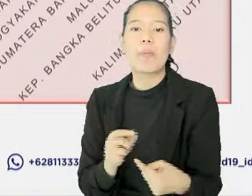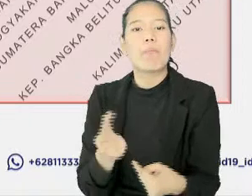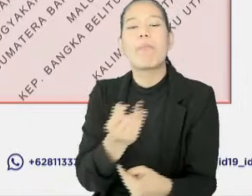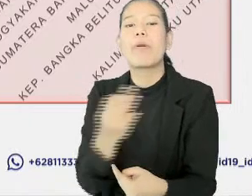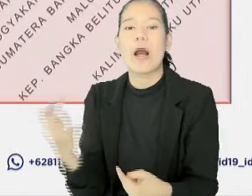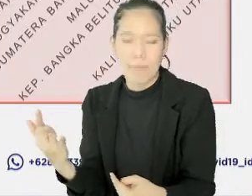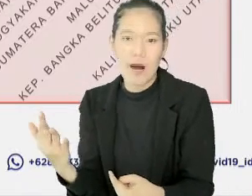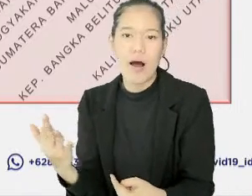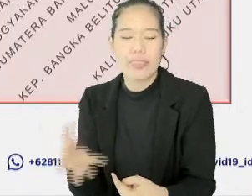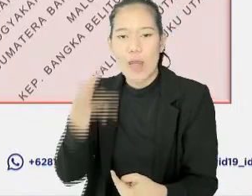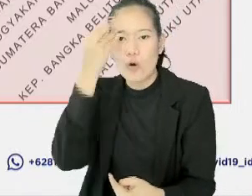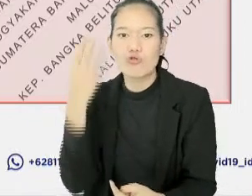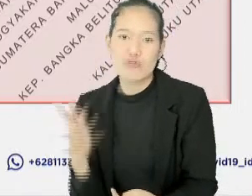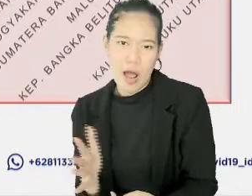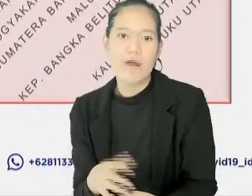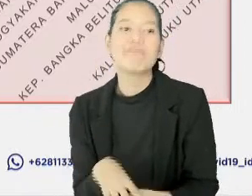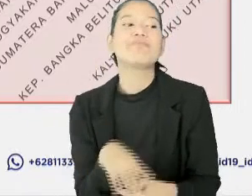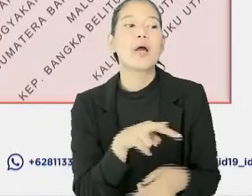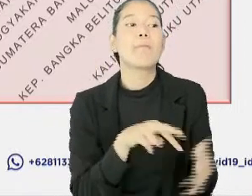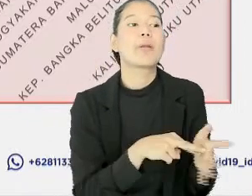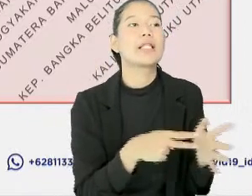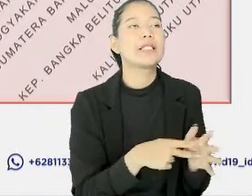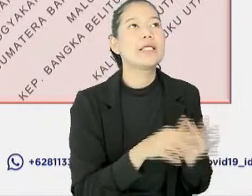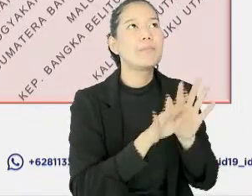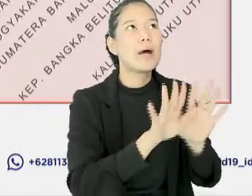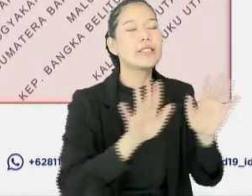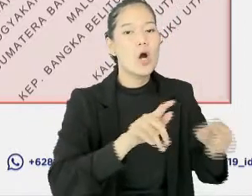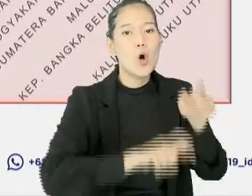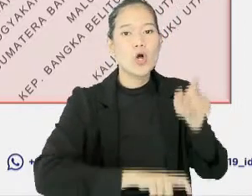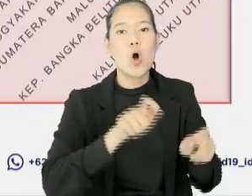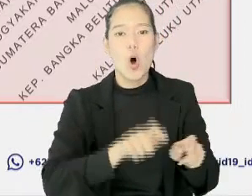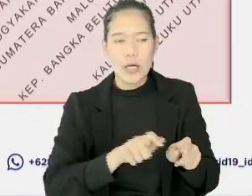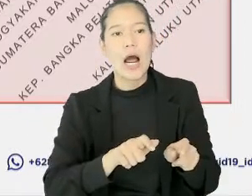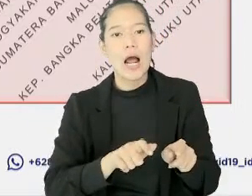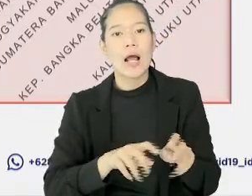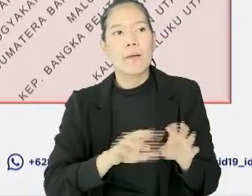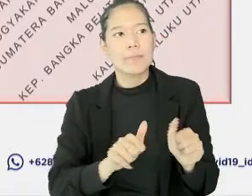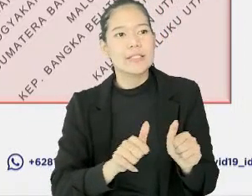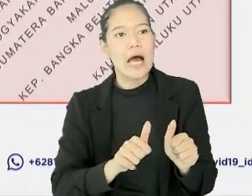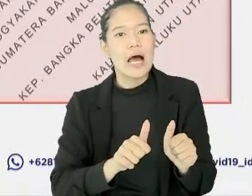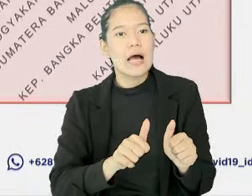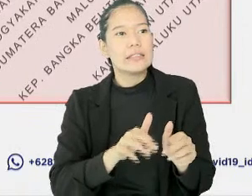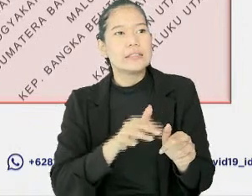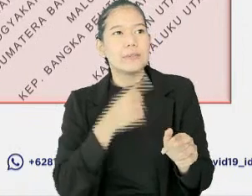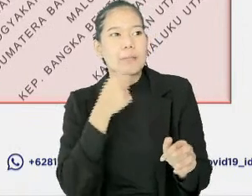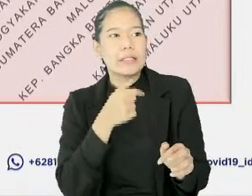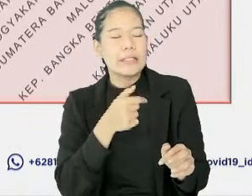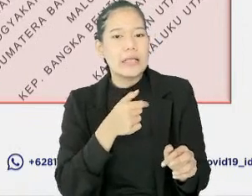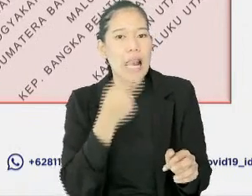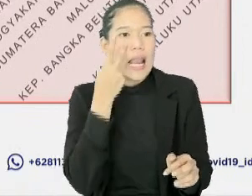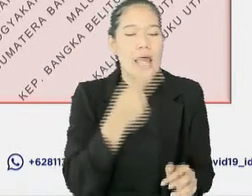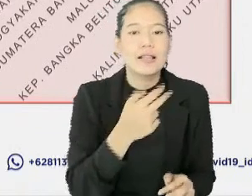bebannya orang yang diikuti yang kemudian derik dari satu orang yang positif